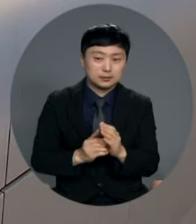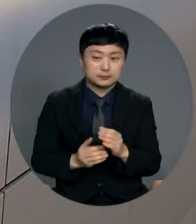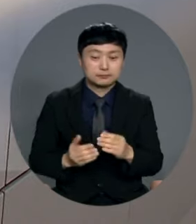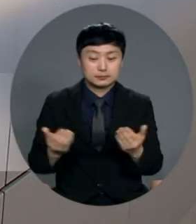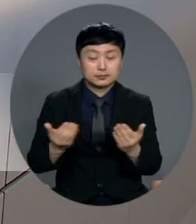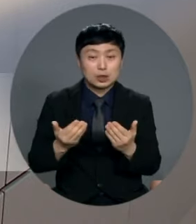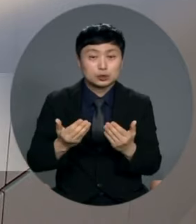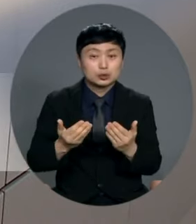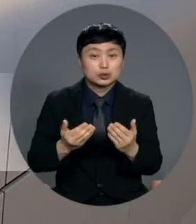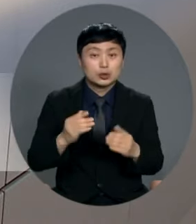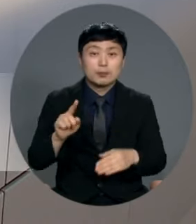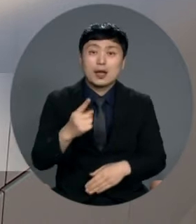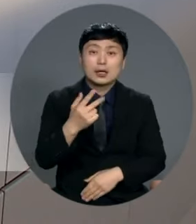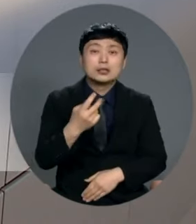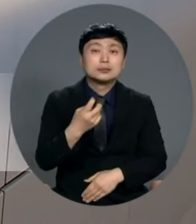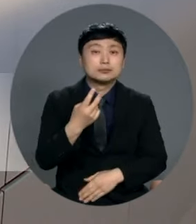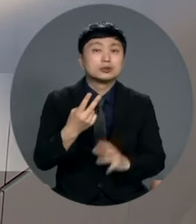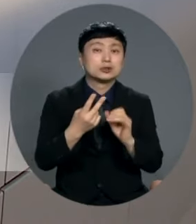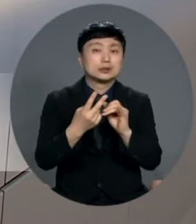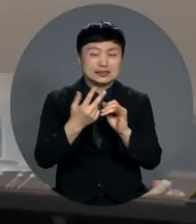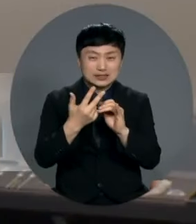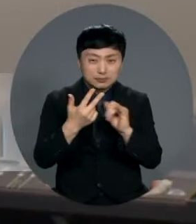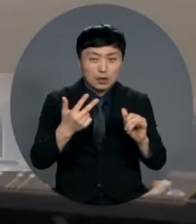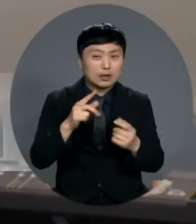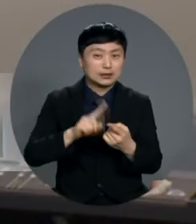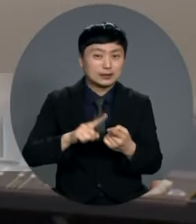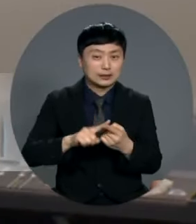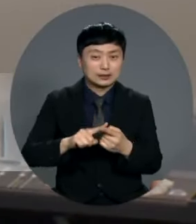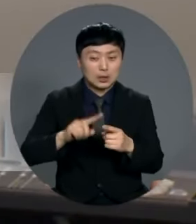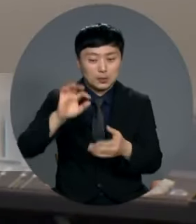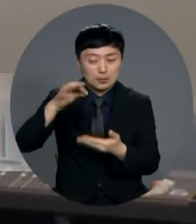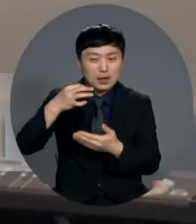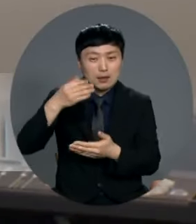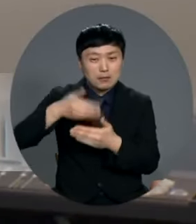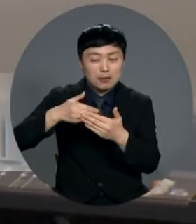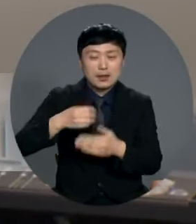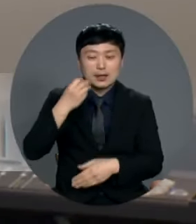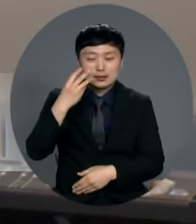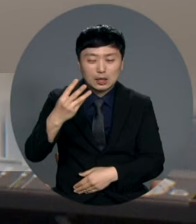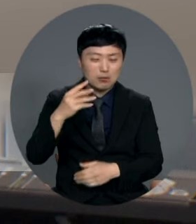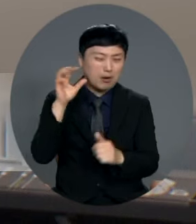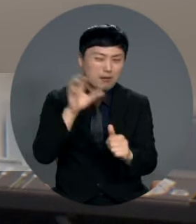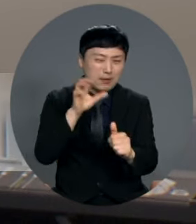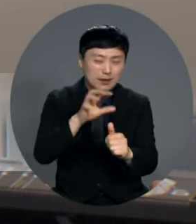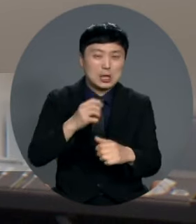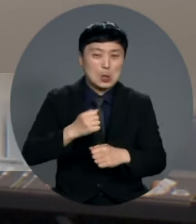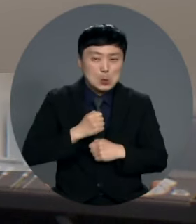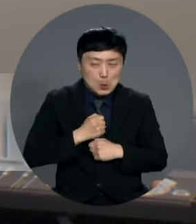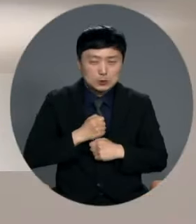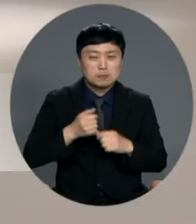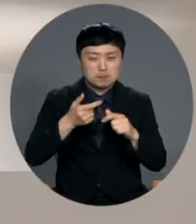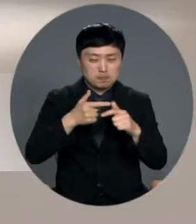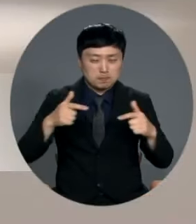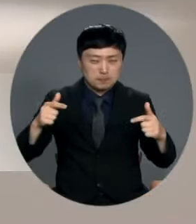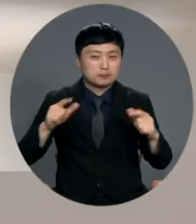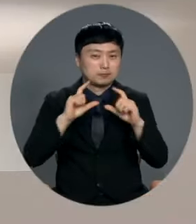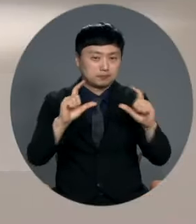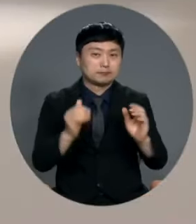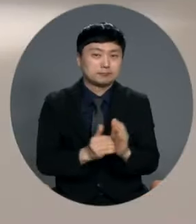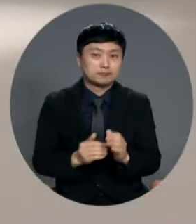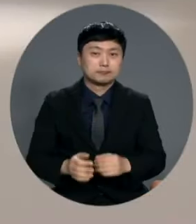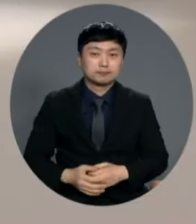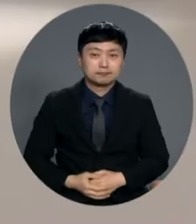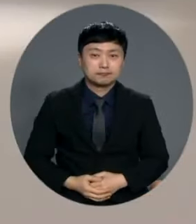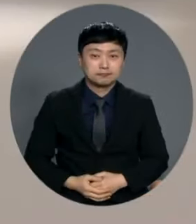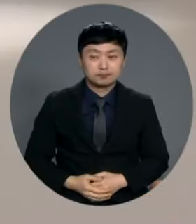대구은행 직원 107명을 대상으로는 감봉 3월 견책 주의 등 징계 조치하도록 결정했습니다